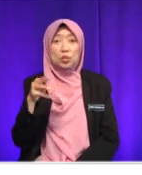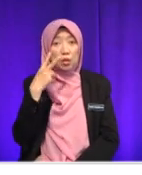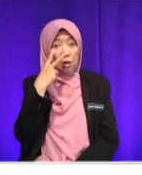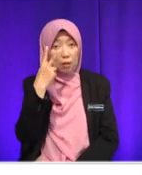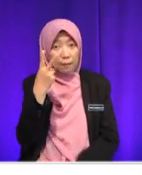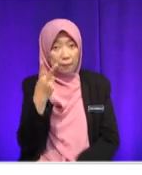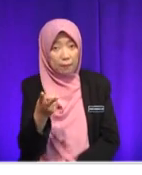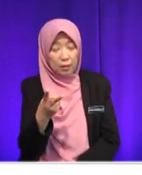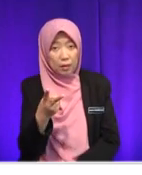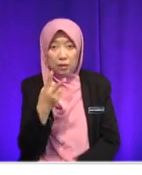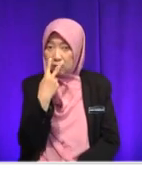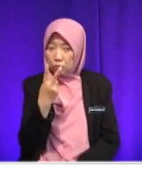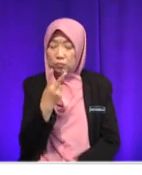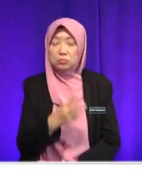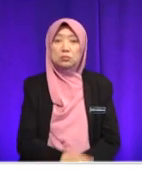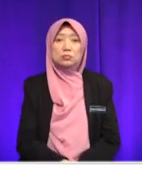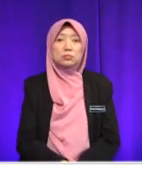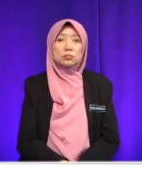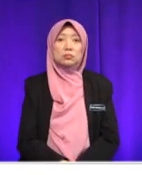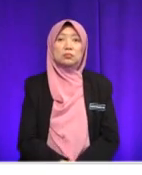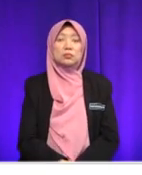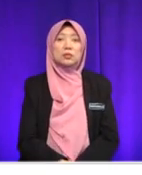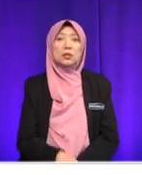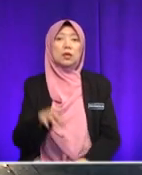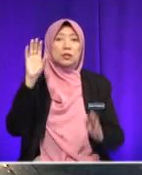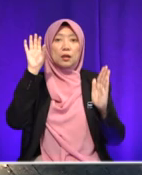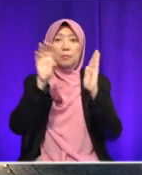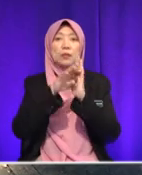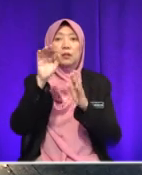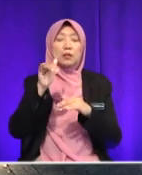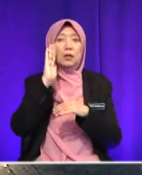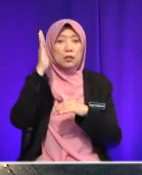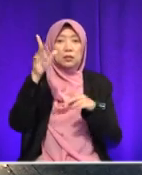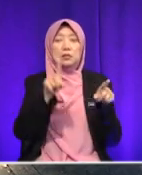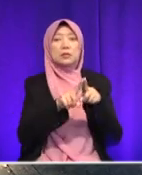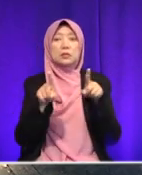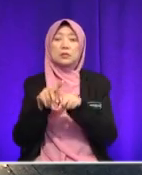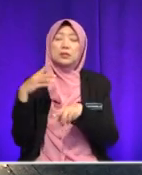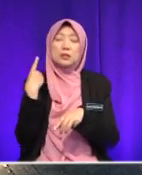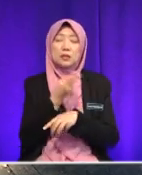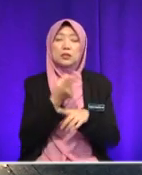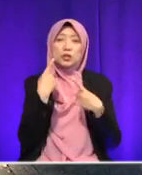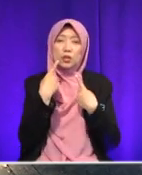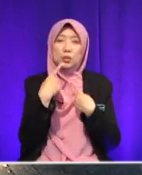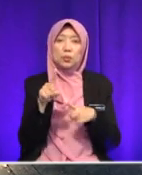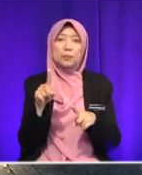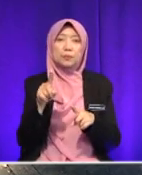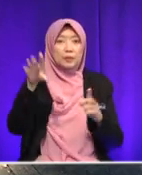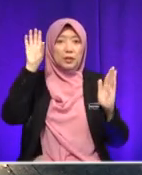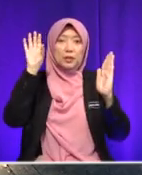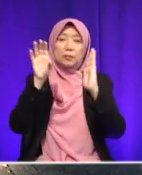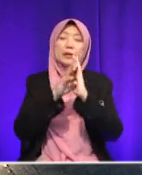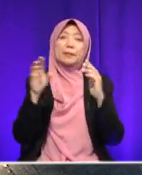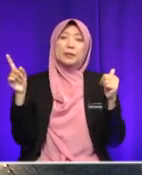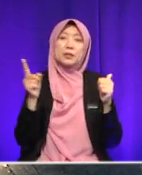jelas. Ini dia gambar-gambar yang akan kita sama-sama jawab. Okey, baik. Kita lihat pada gambar yang pertama.